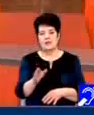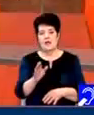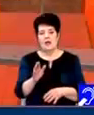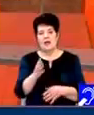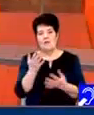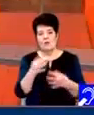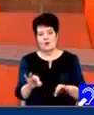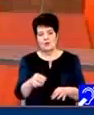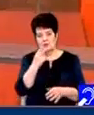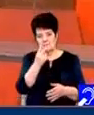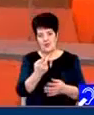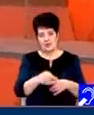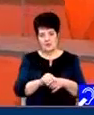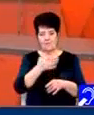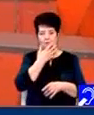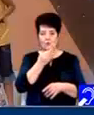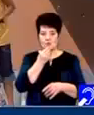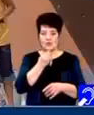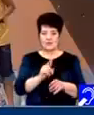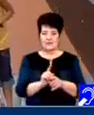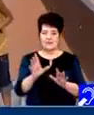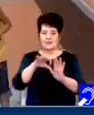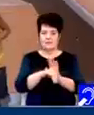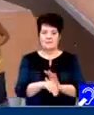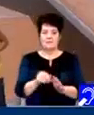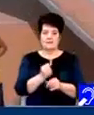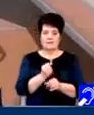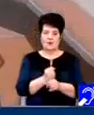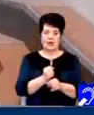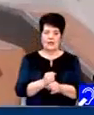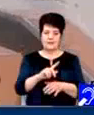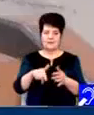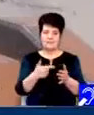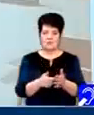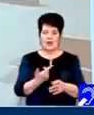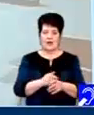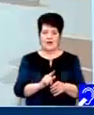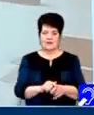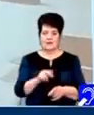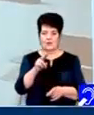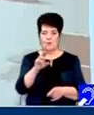în Constanța, uitați-vă ce frumusețe. Asta este în Cluj, funcțional și apropo sunt municipale. Asta este în